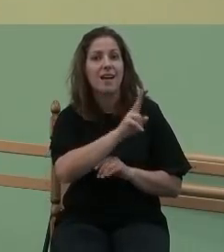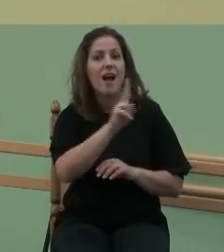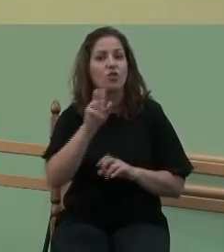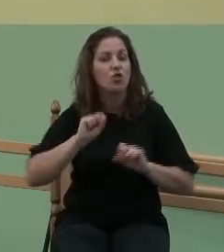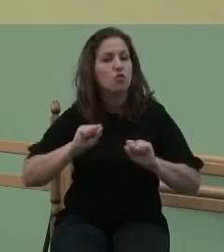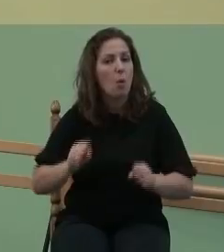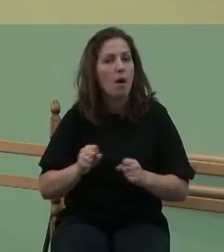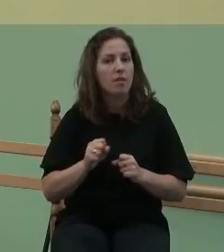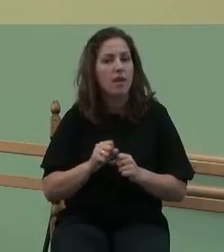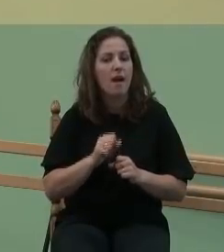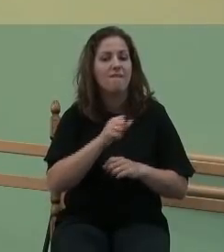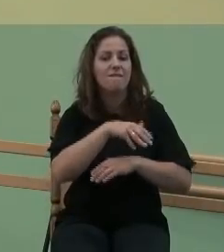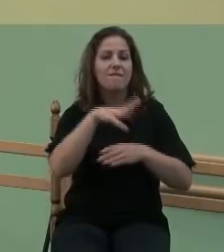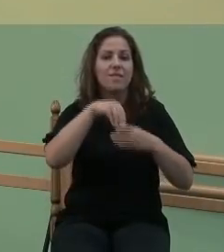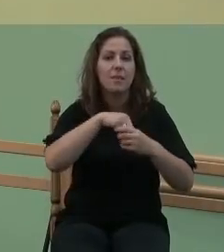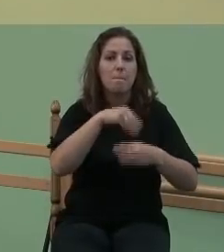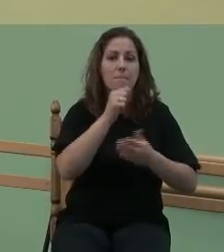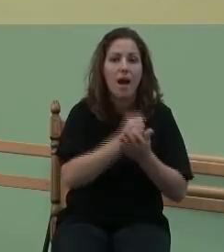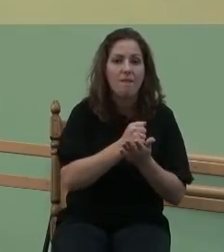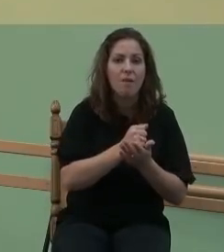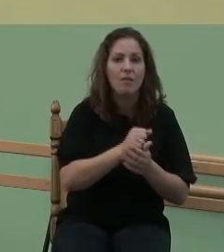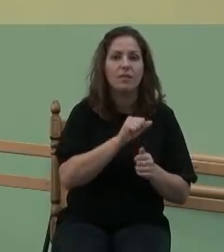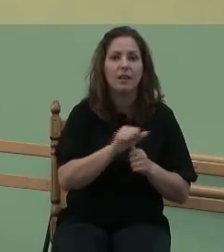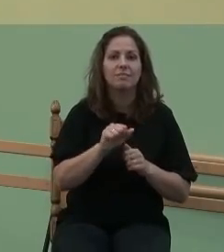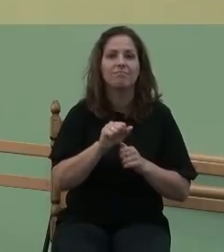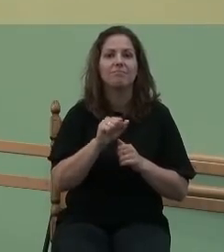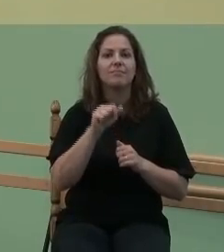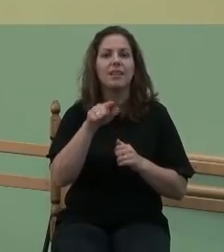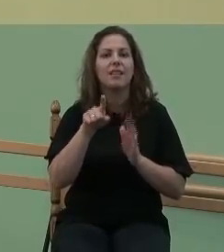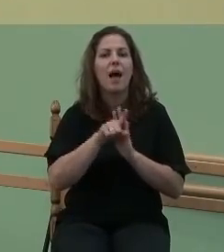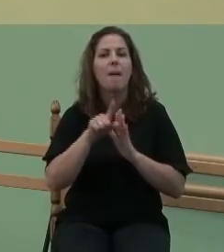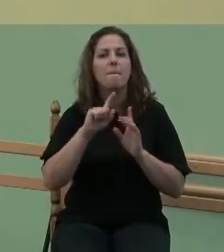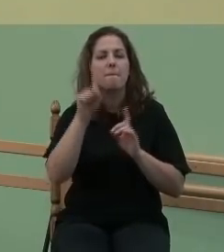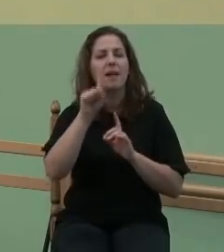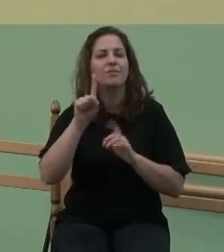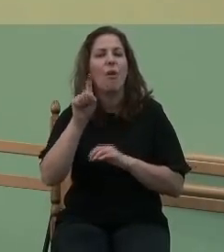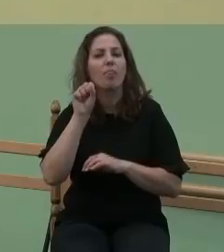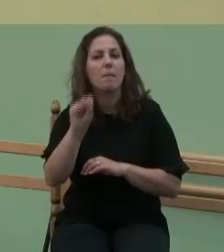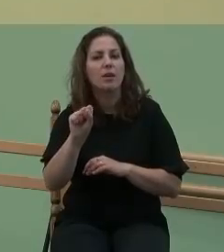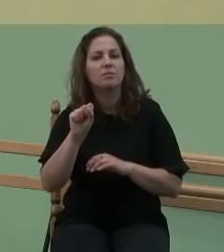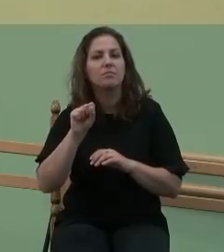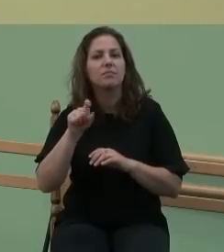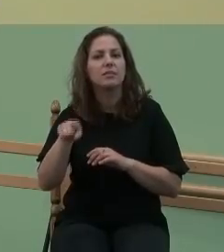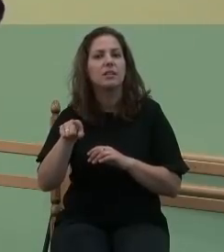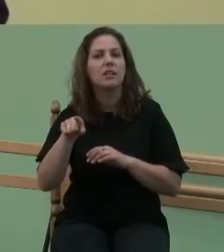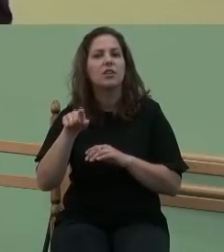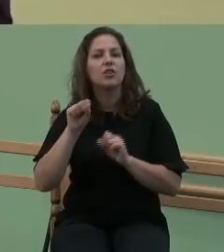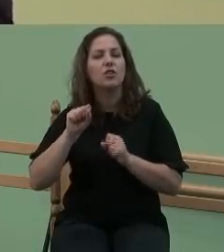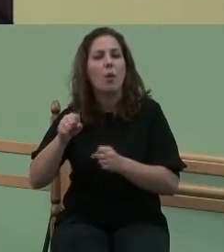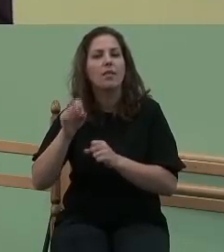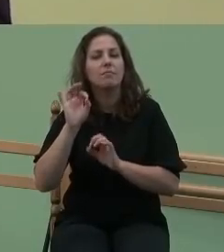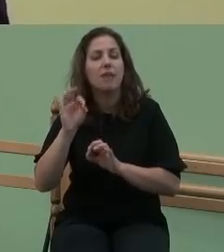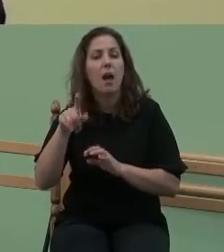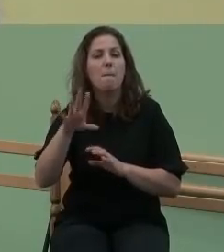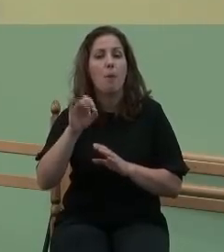każde działanie w granicach prawa jest na granicach demokratycznego państwa prawa działaniem legitymizowanym. Bo